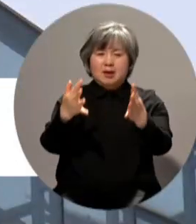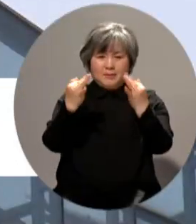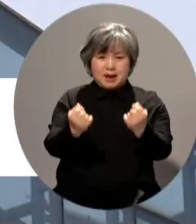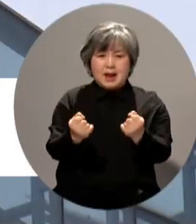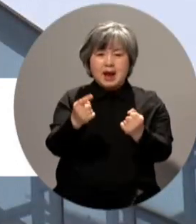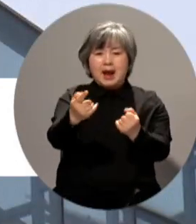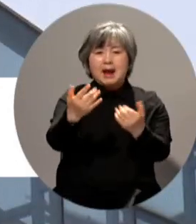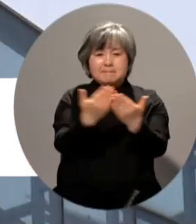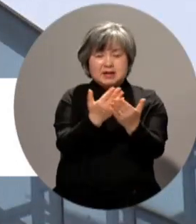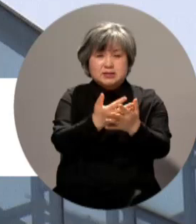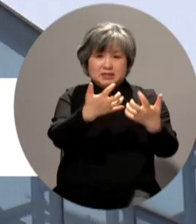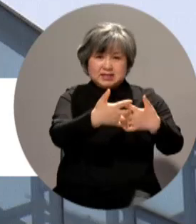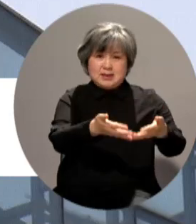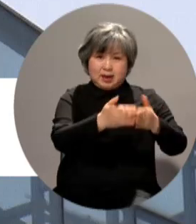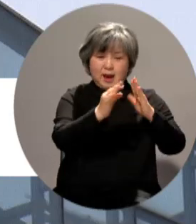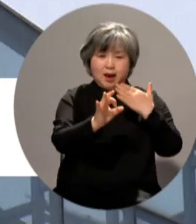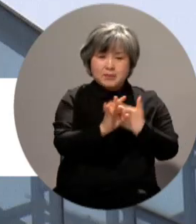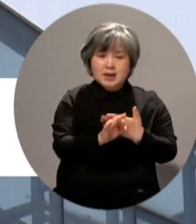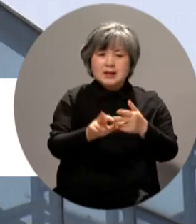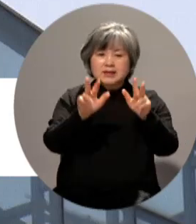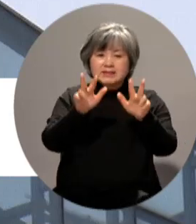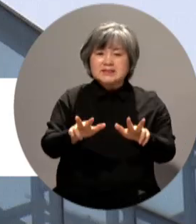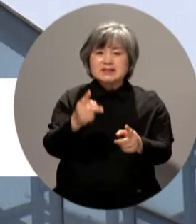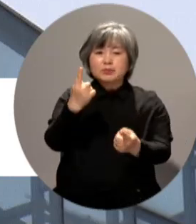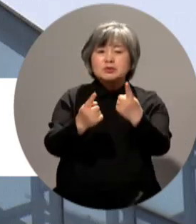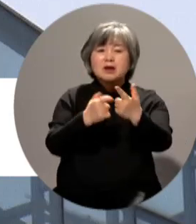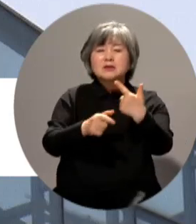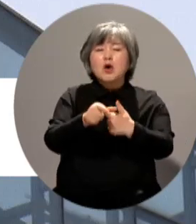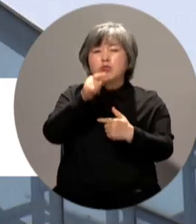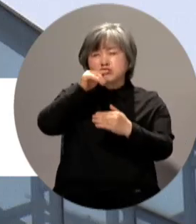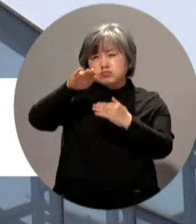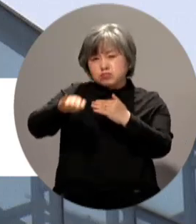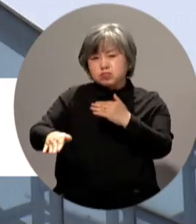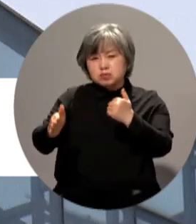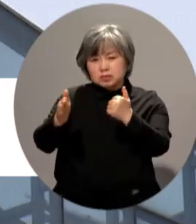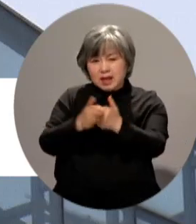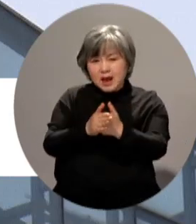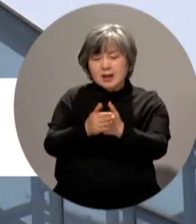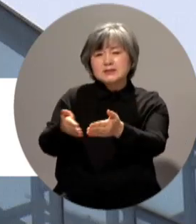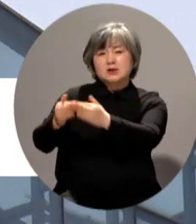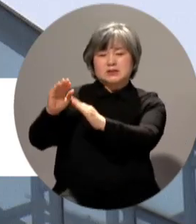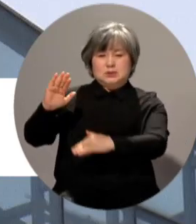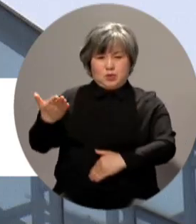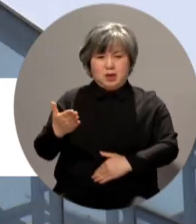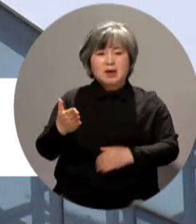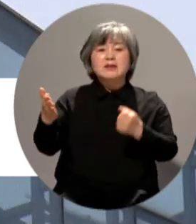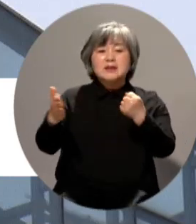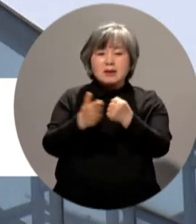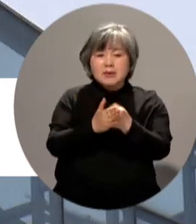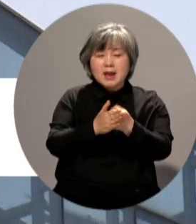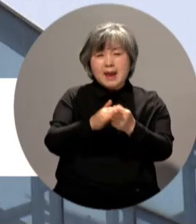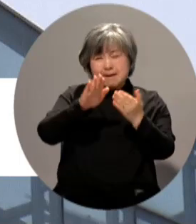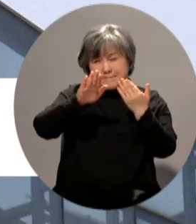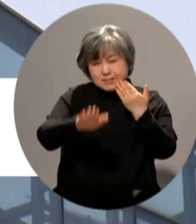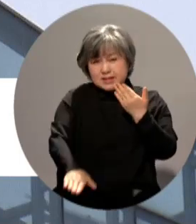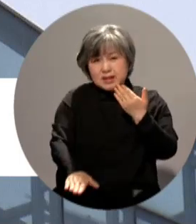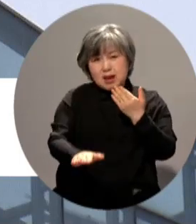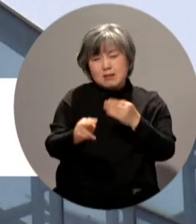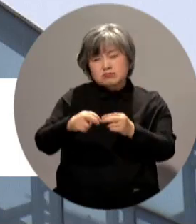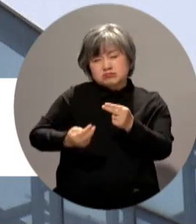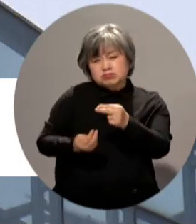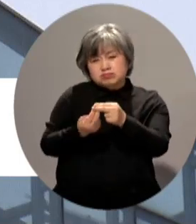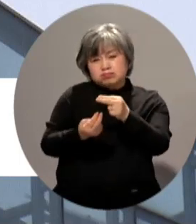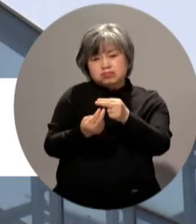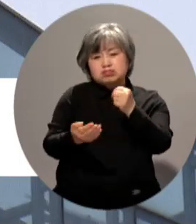발전기를 만약에 설치한다면 훨씬 그 지금 있는 수문보다 이제 아래쪽에 이제 터빈이 설치되거든요. 그러다 보니까 이제 밑에 이제